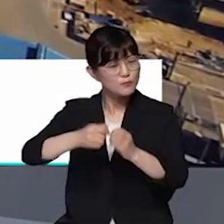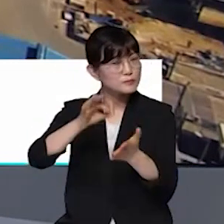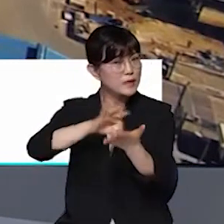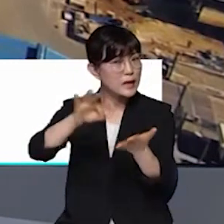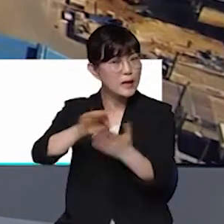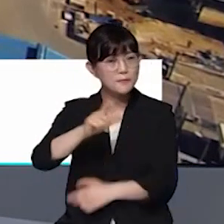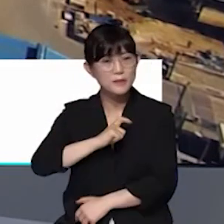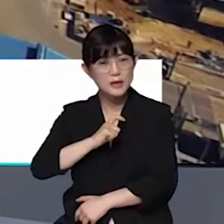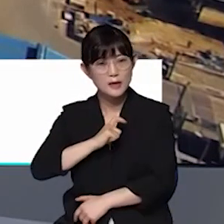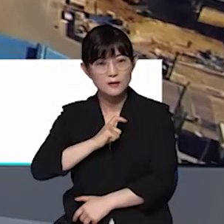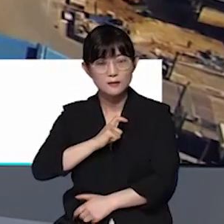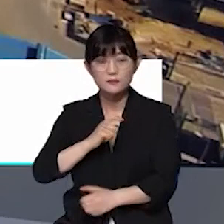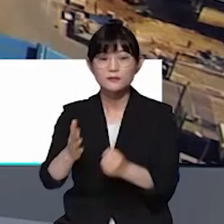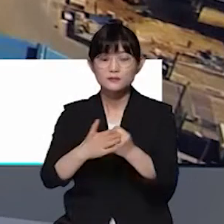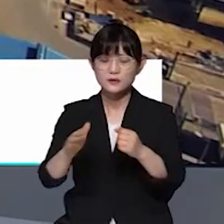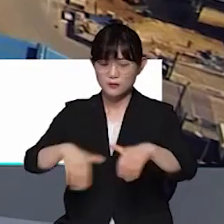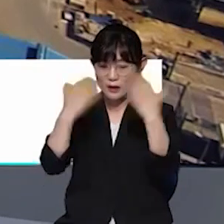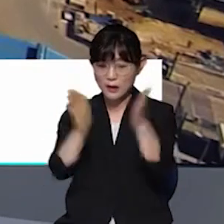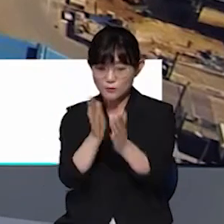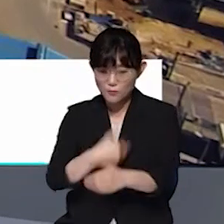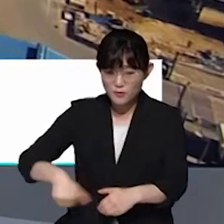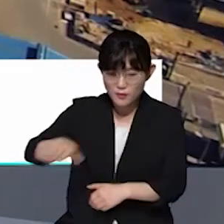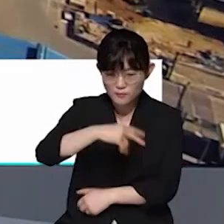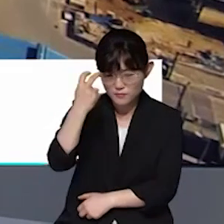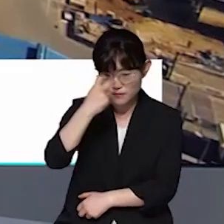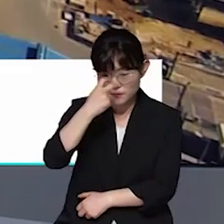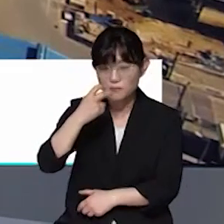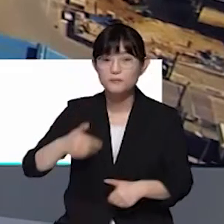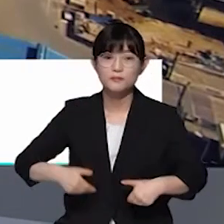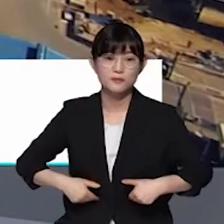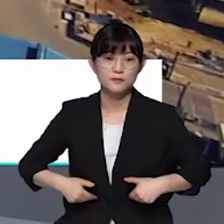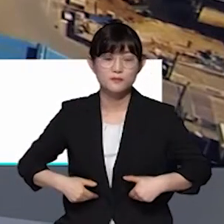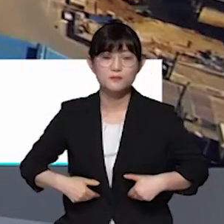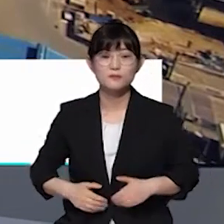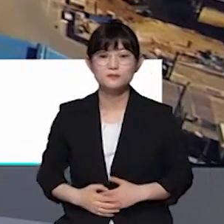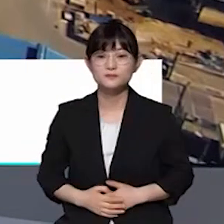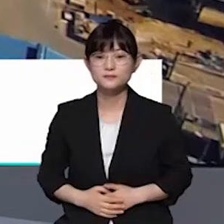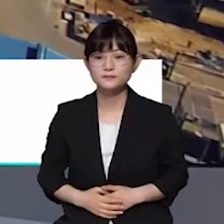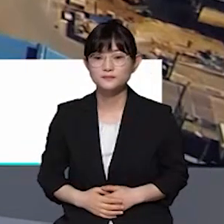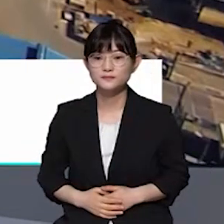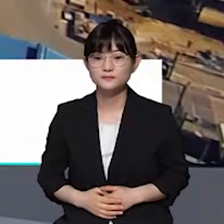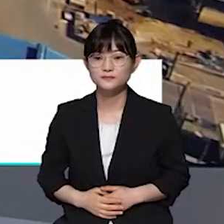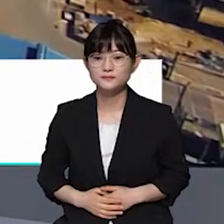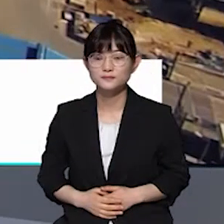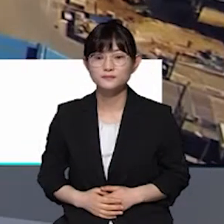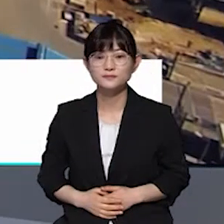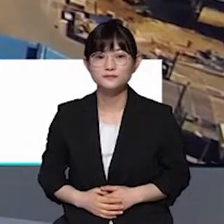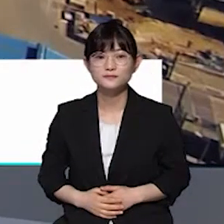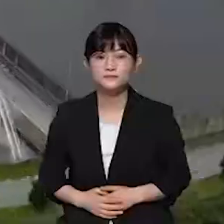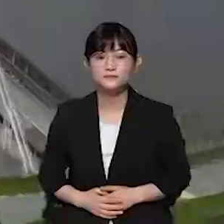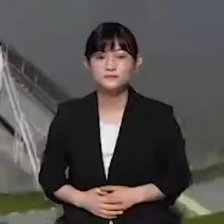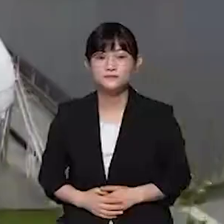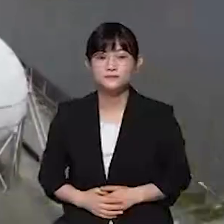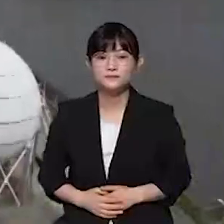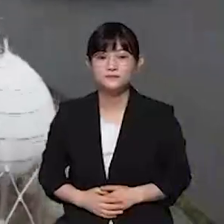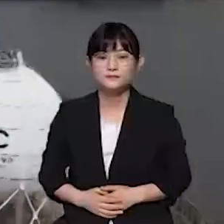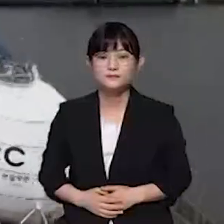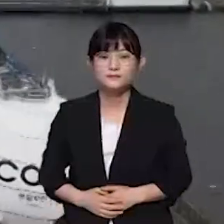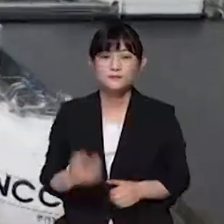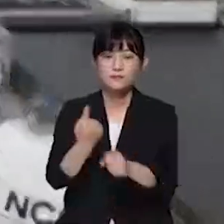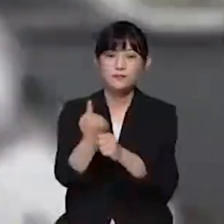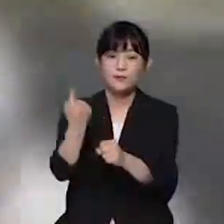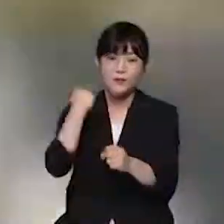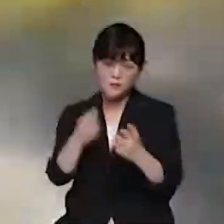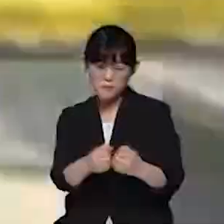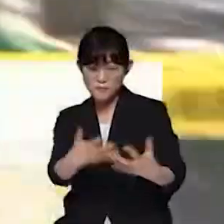제기되면서 전수조사가 필요하다는 지적이 나오고 있습니다. 박승현 기자가 취재했습니다. 지난해